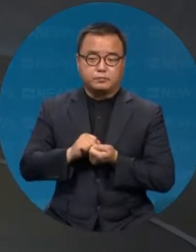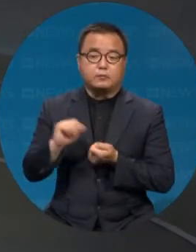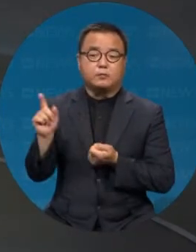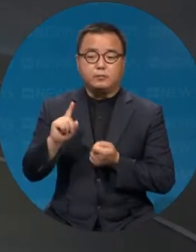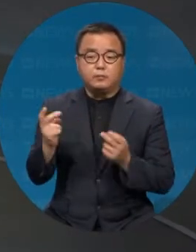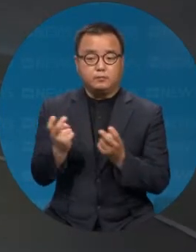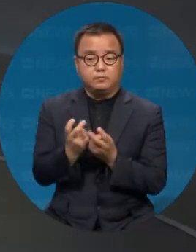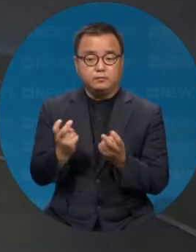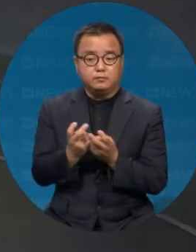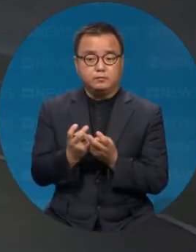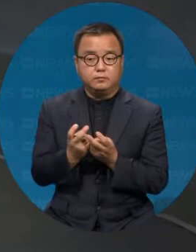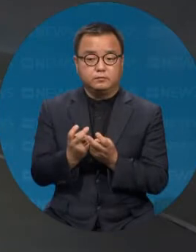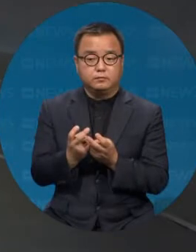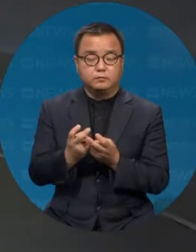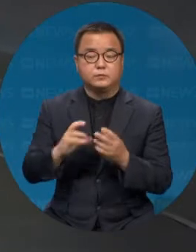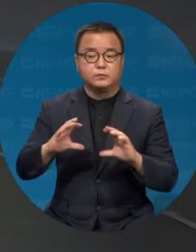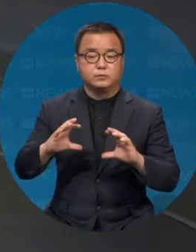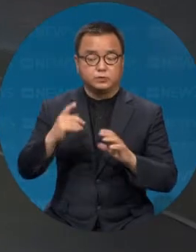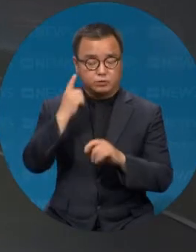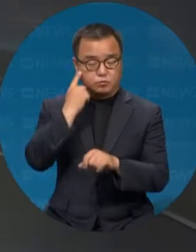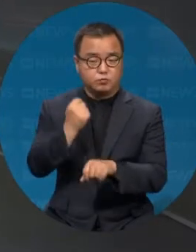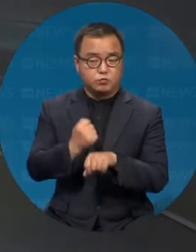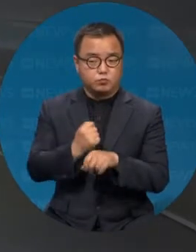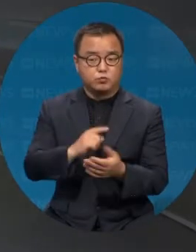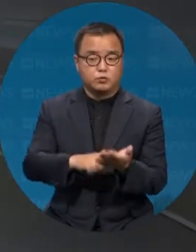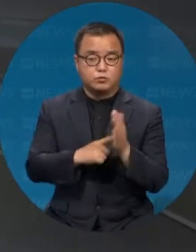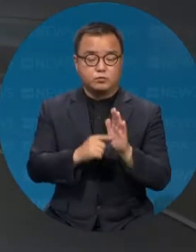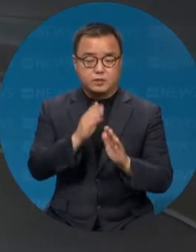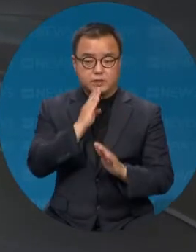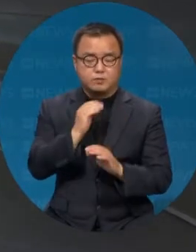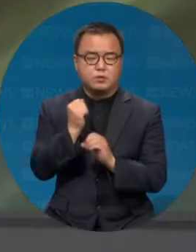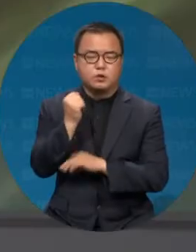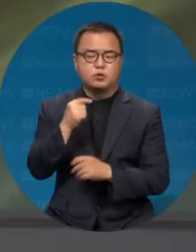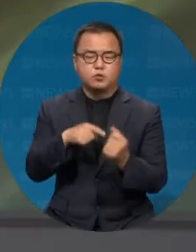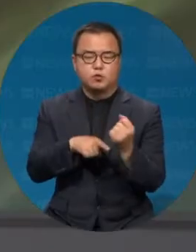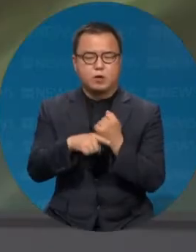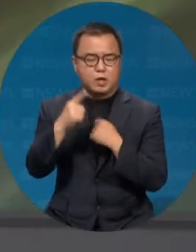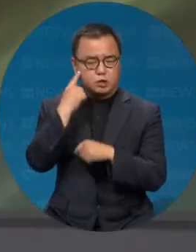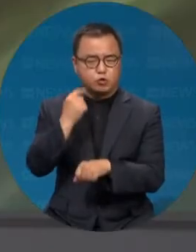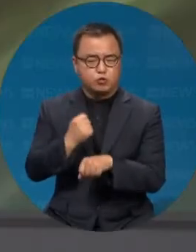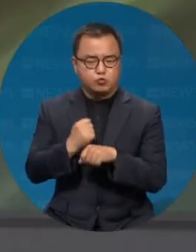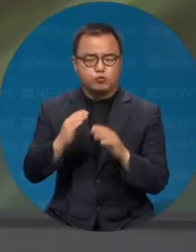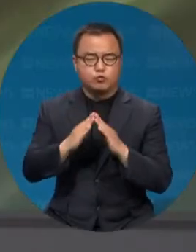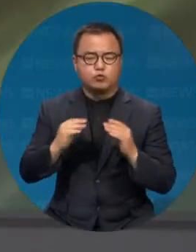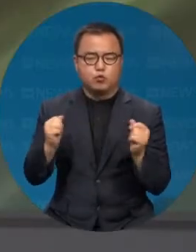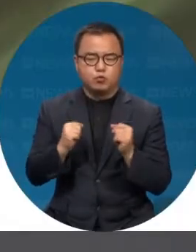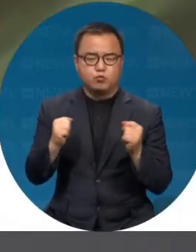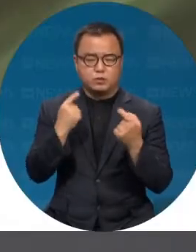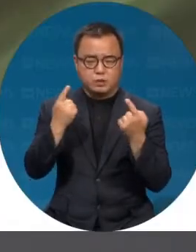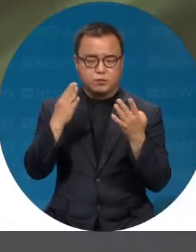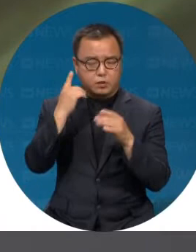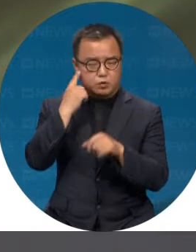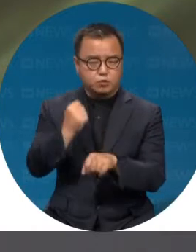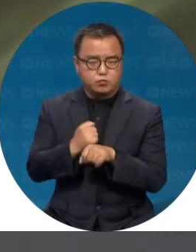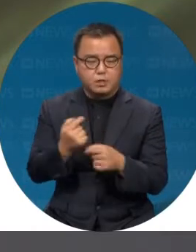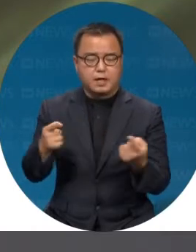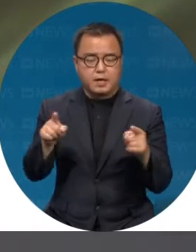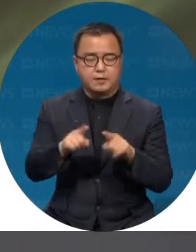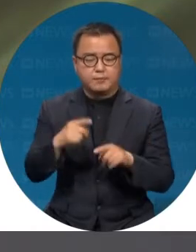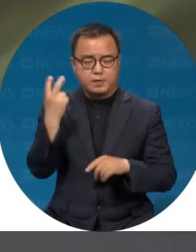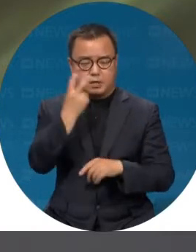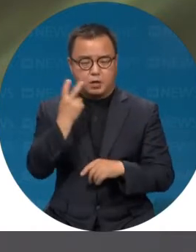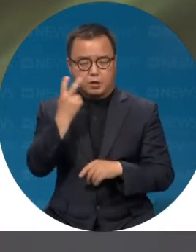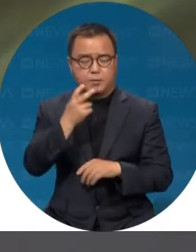처음으로 밝혀냈다고요? 네, 기초과학연구원과 전북대 연구진이 코로나19에 걸린 초기 환자들로부터 얻은 검체를